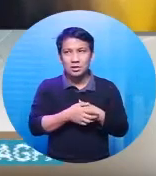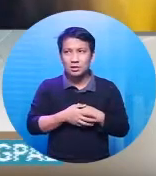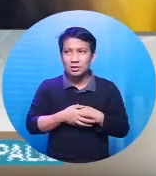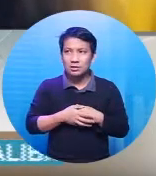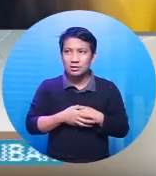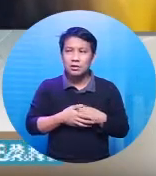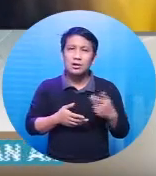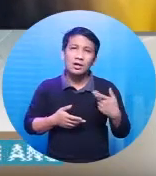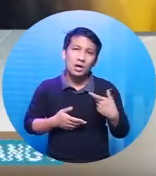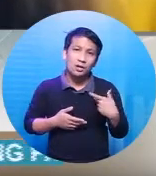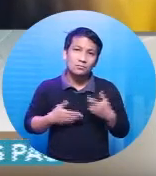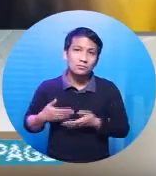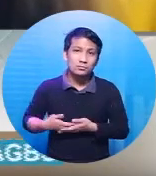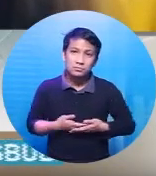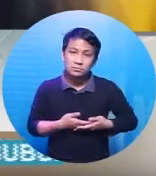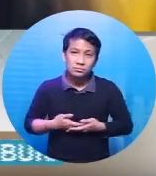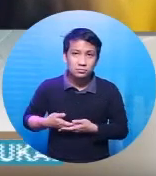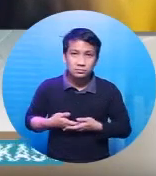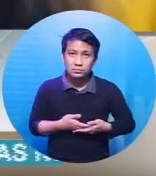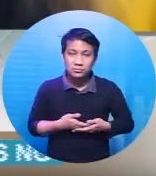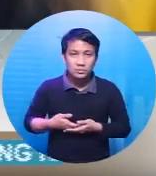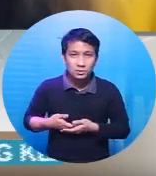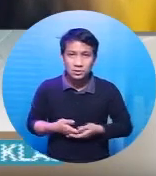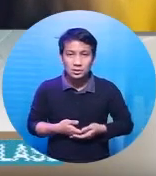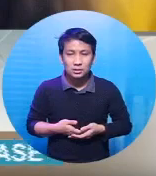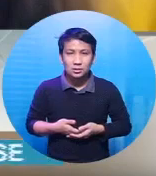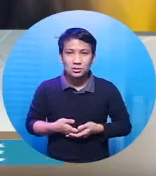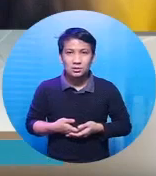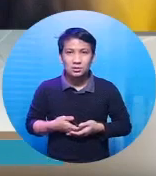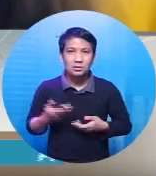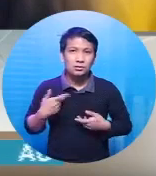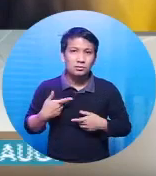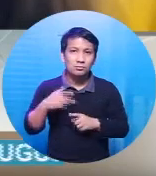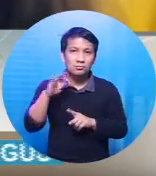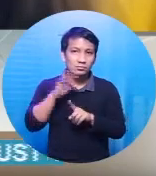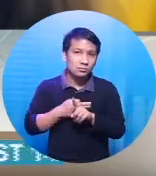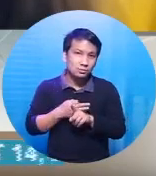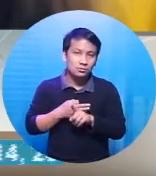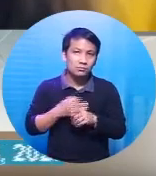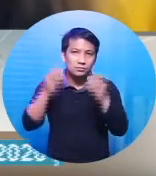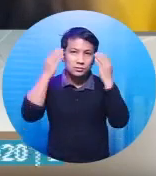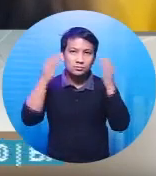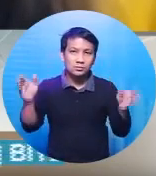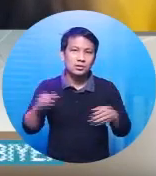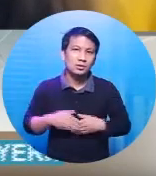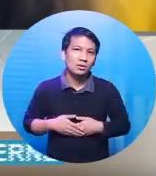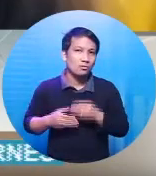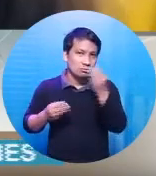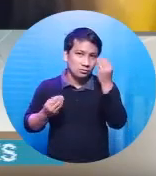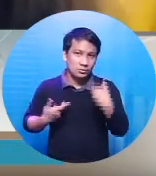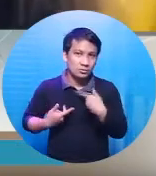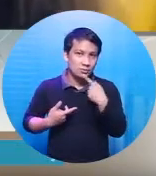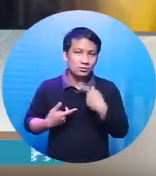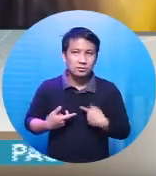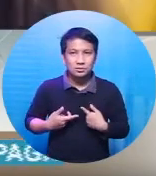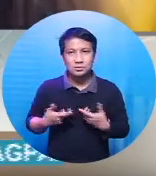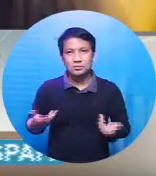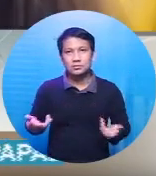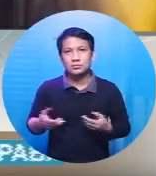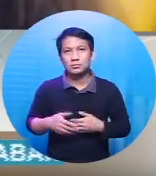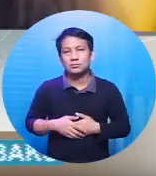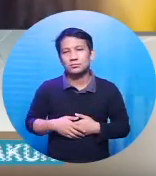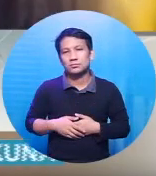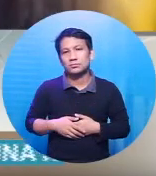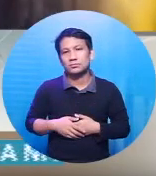Nung malaman namin na meron ng baby. So yung buong 9 months, wala talaga akong kaalam-alam. Wala nagsabi sa akin. Okay.